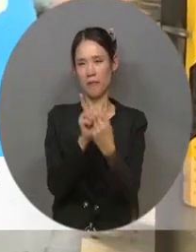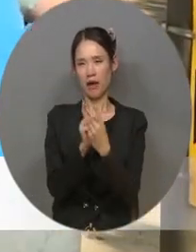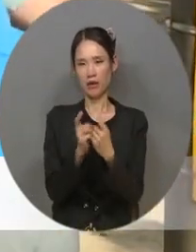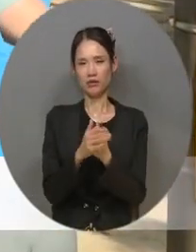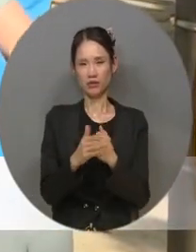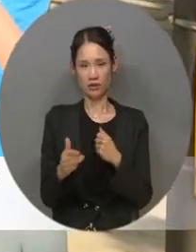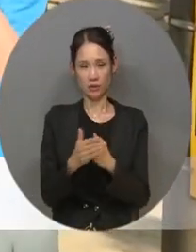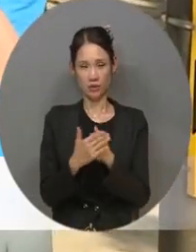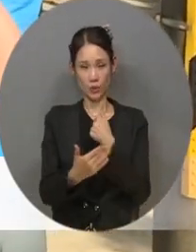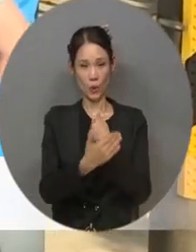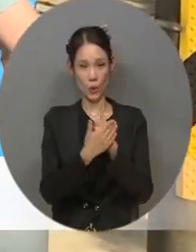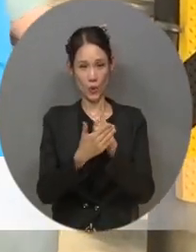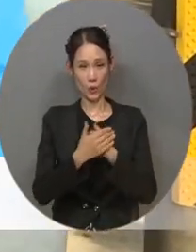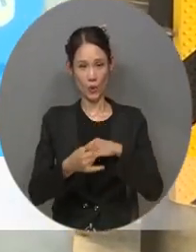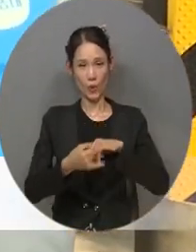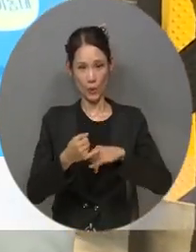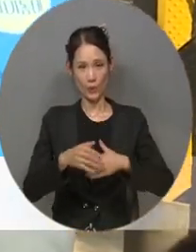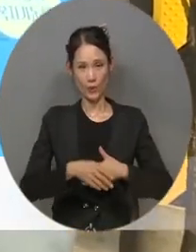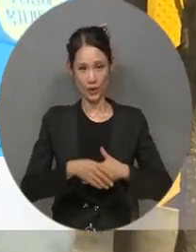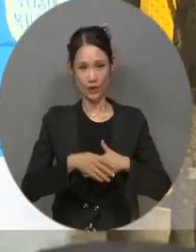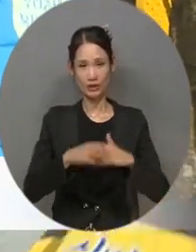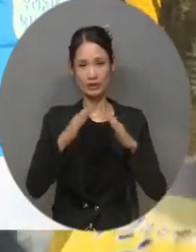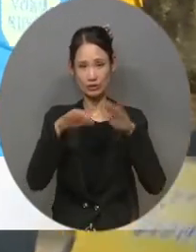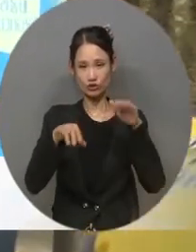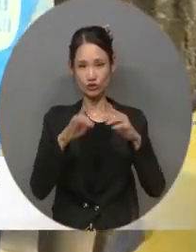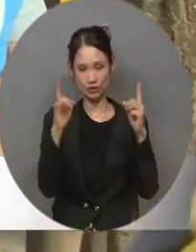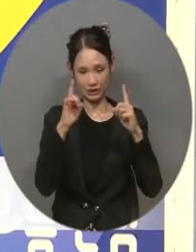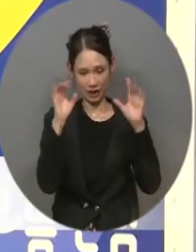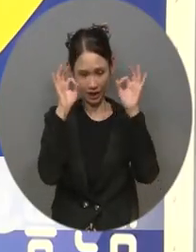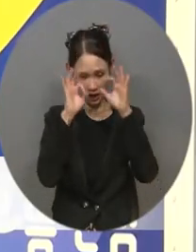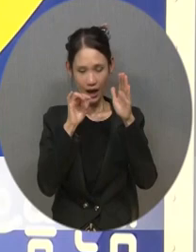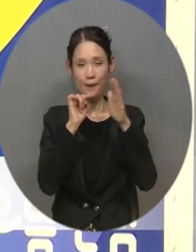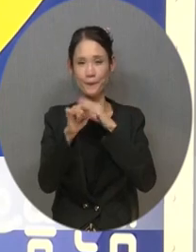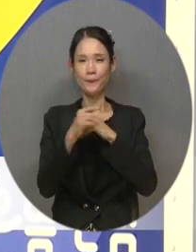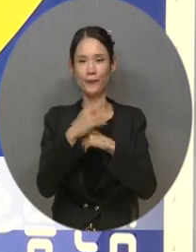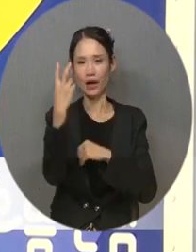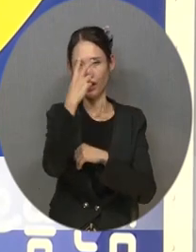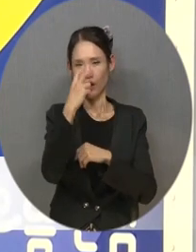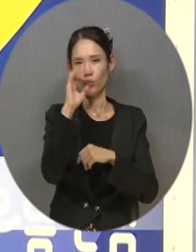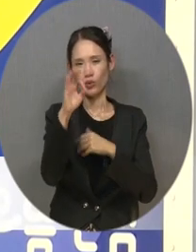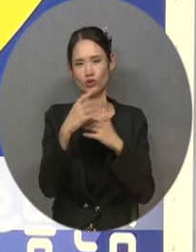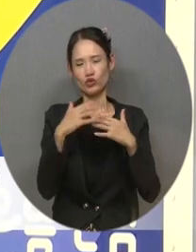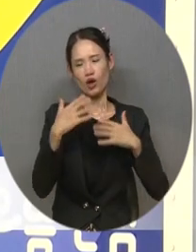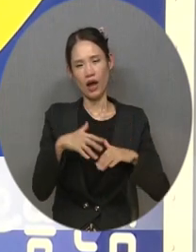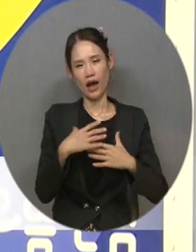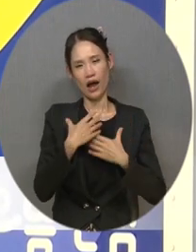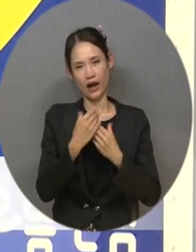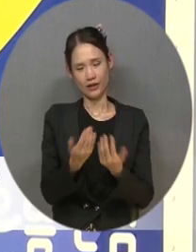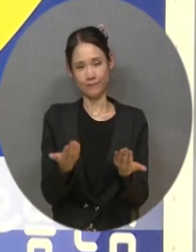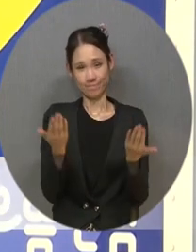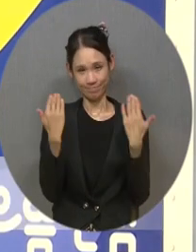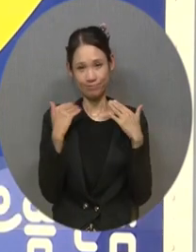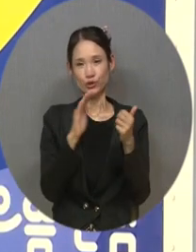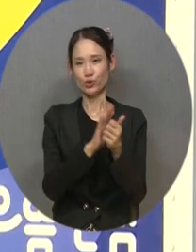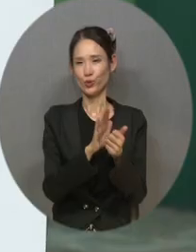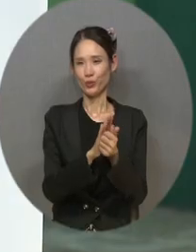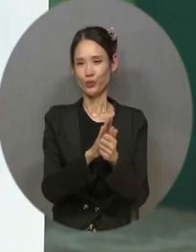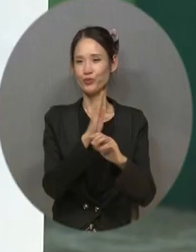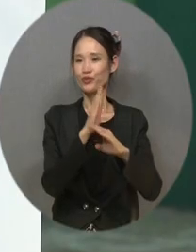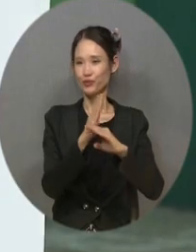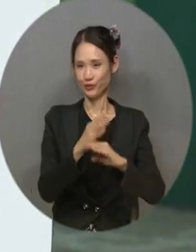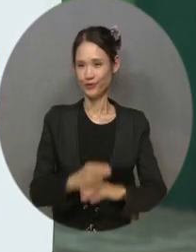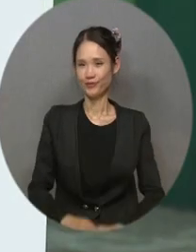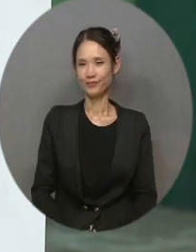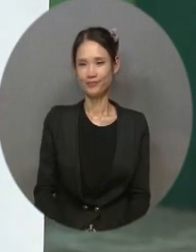기동대는 도움일 손길이 필요한 이웃을 직접 찾아가 살피며 취약계층의 안전한 여름나기에 이바지하고 있습니다